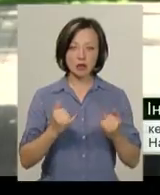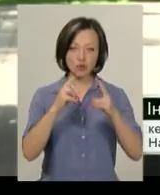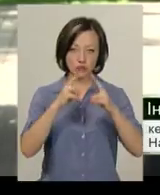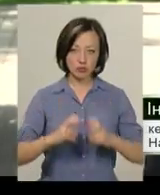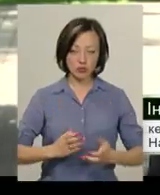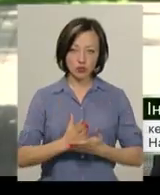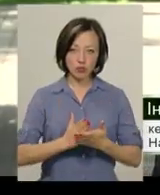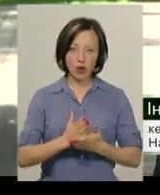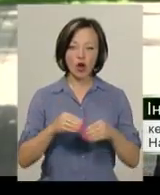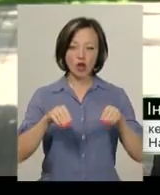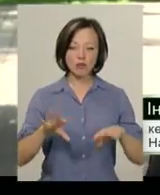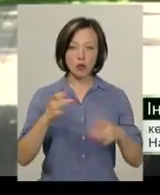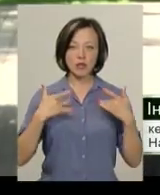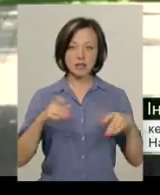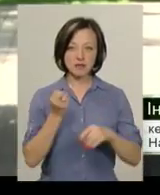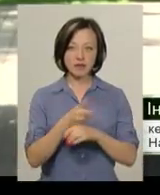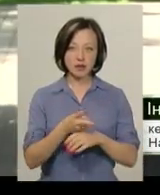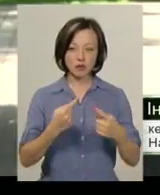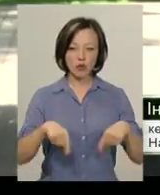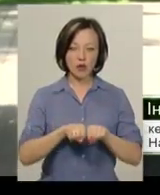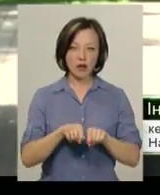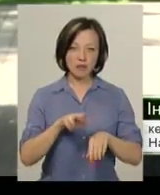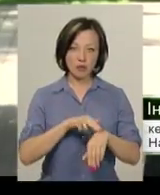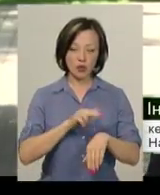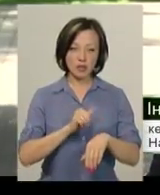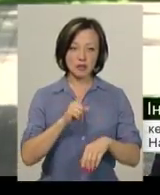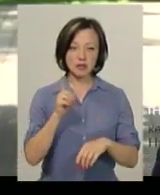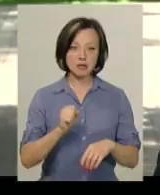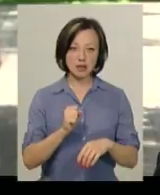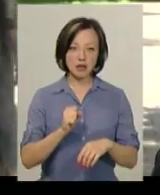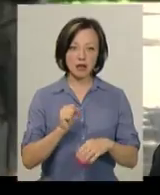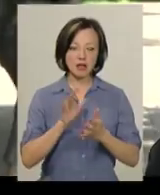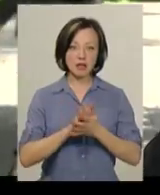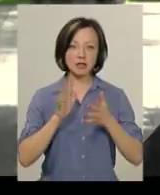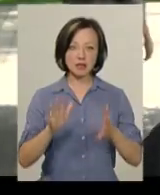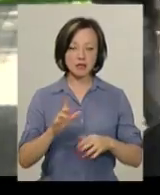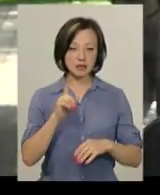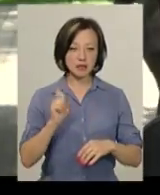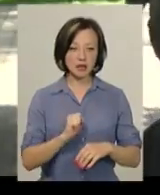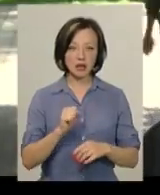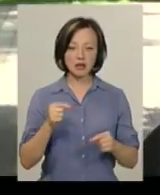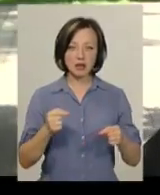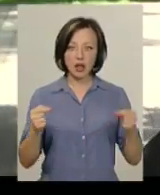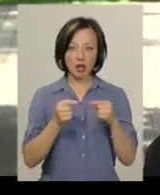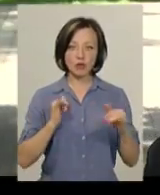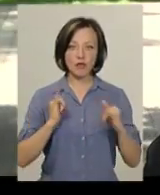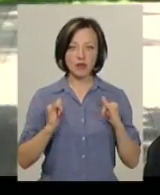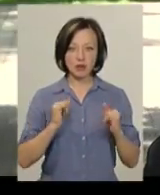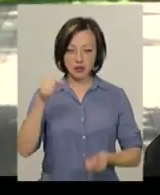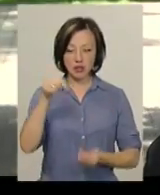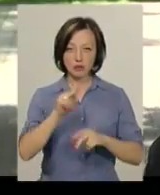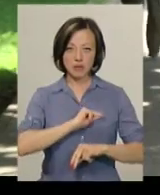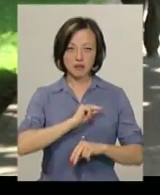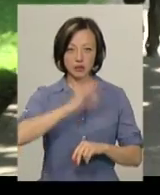буде прийнято рішення про його звільнення з органів внутрішніх справ за дискредитацію, за неналежну поведінку, яка не личить